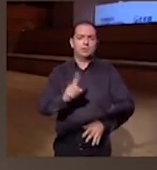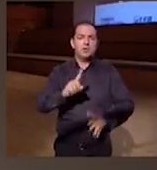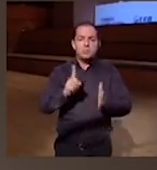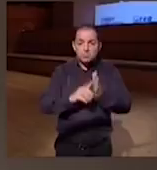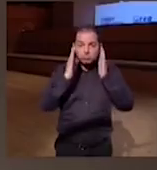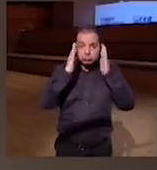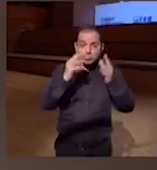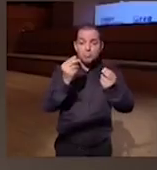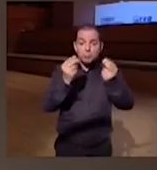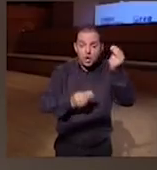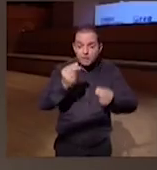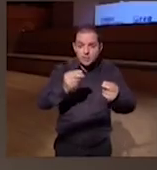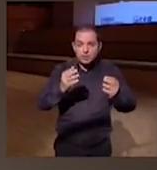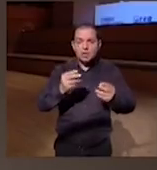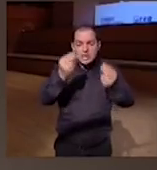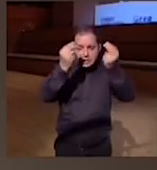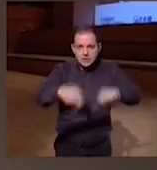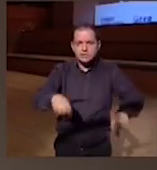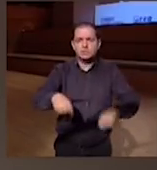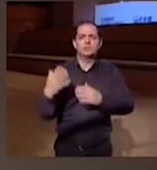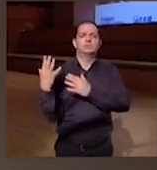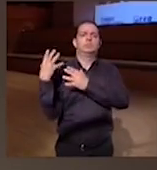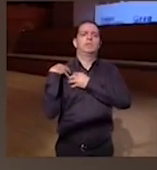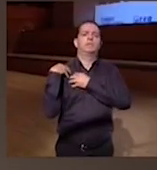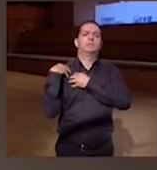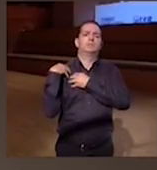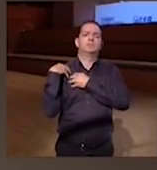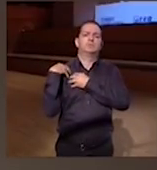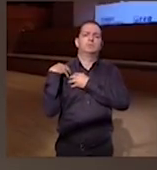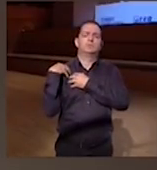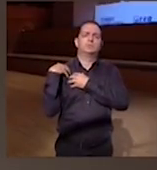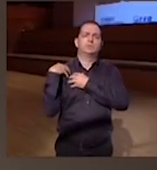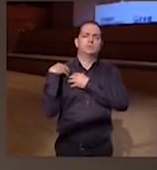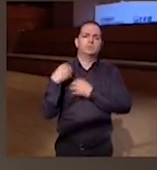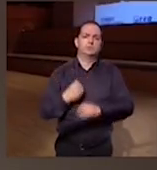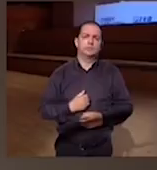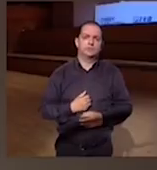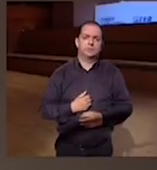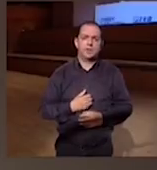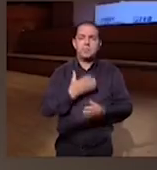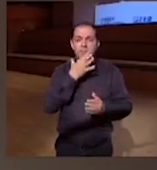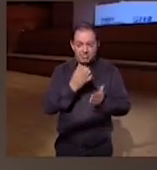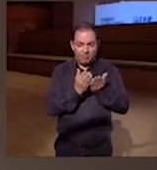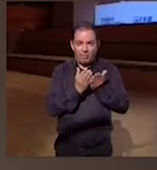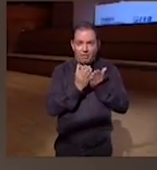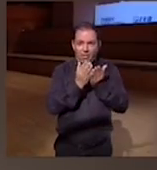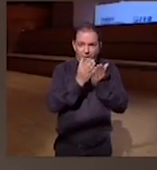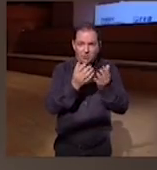ευθέως και με υπευθυνότητα και να μην εγκαταλείπουμε το πλοίο στα